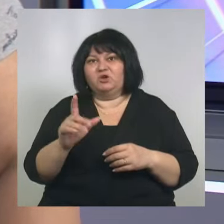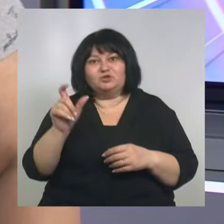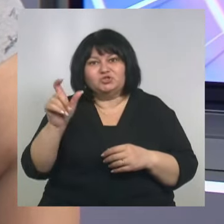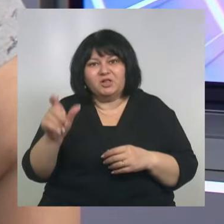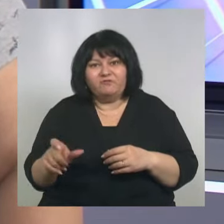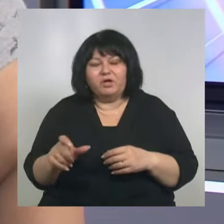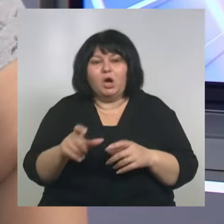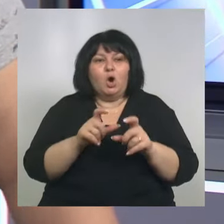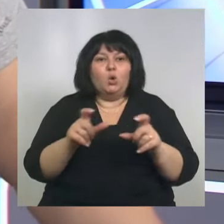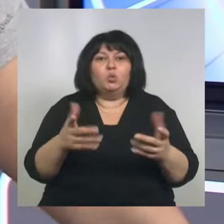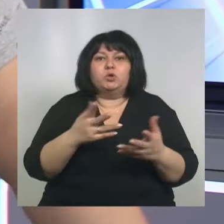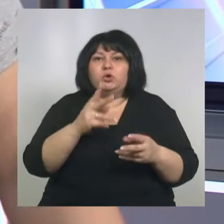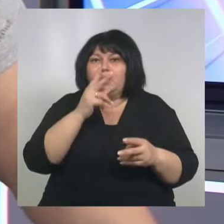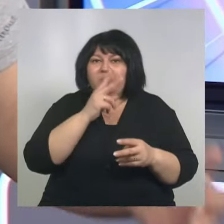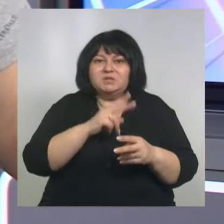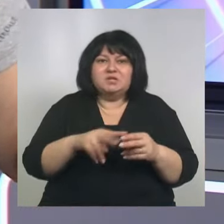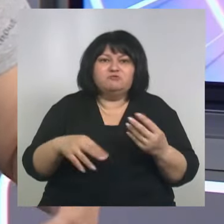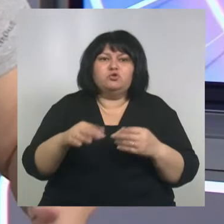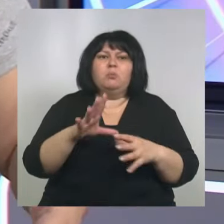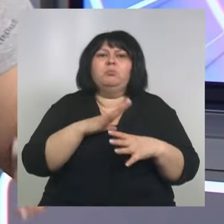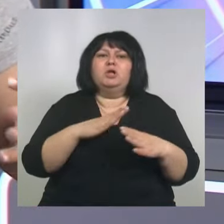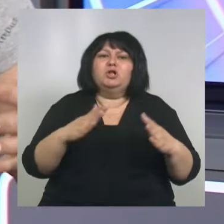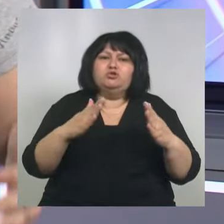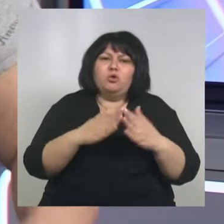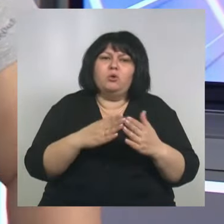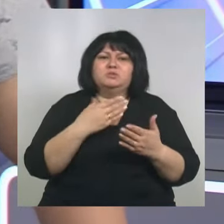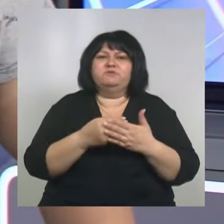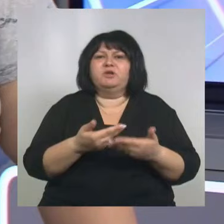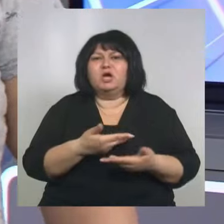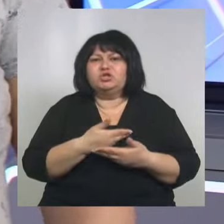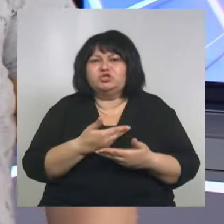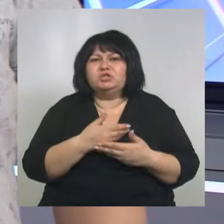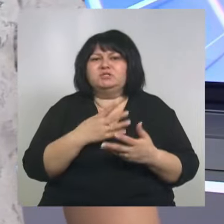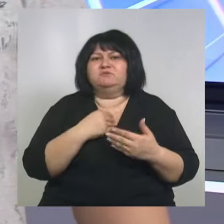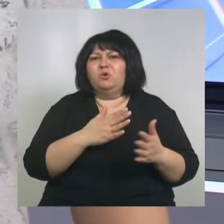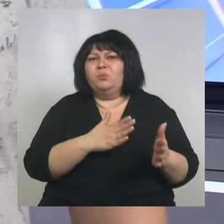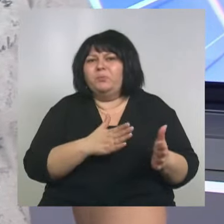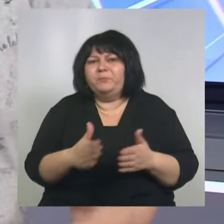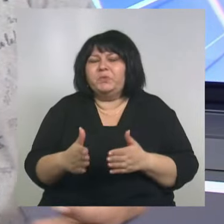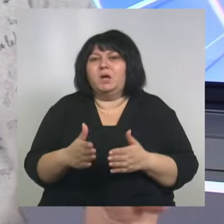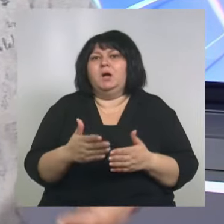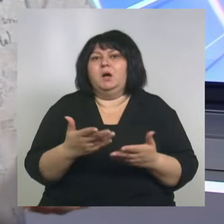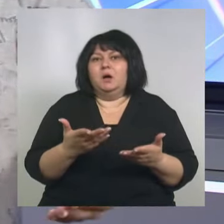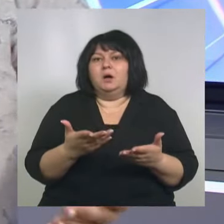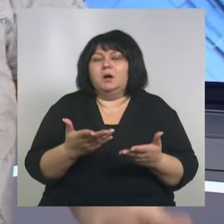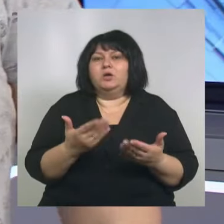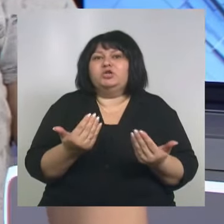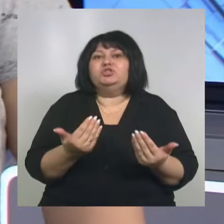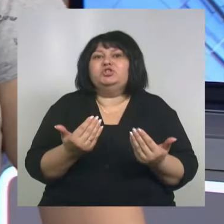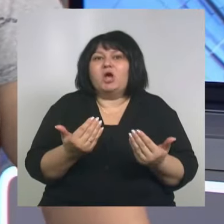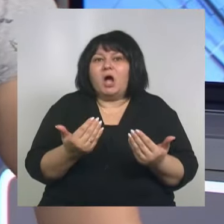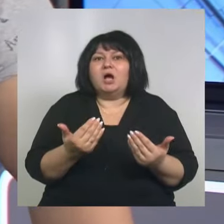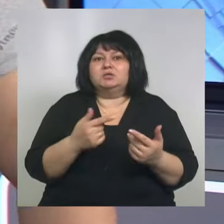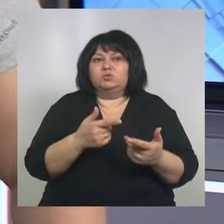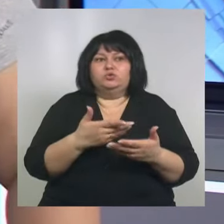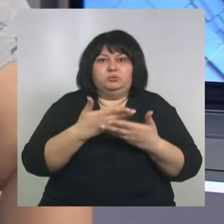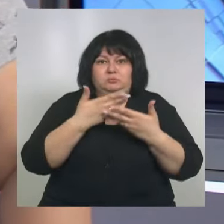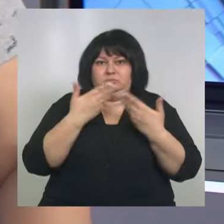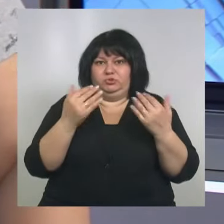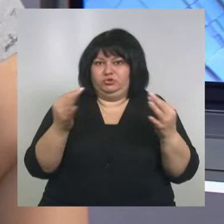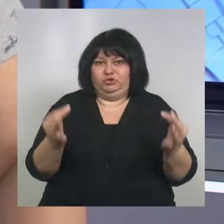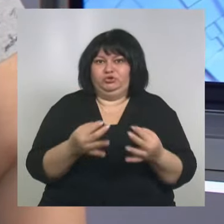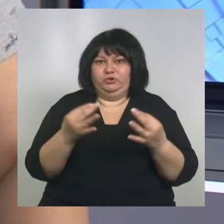потеряли ВС в одно у которых был дом своя какая-то жизнь уклад они ну как бы и сейчас у них не стало